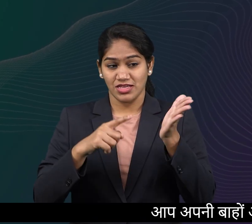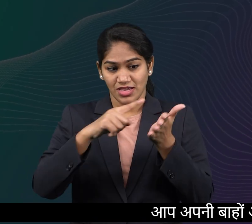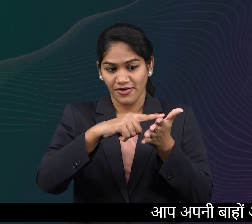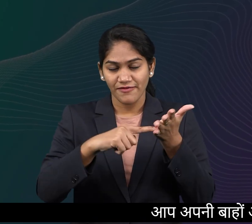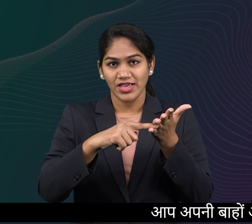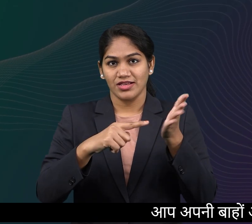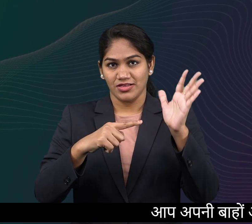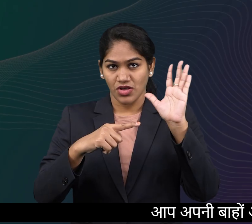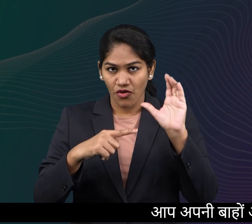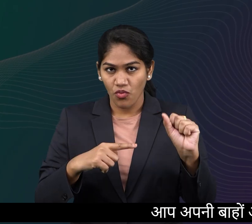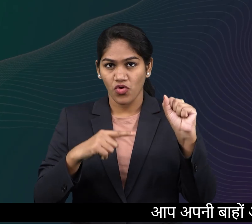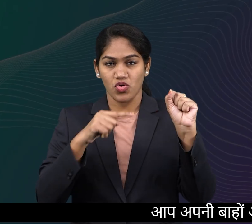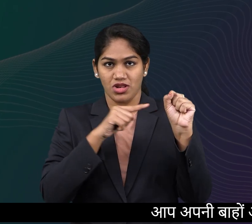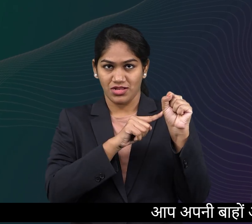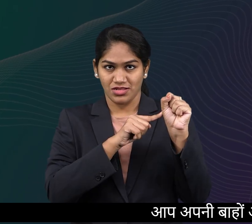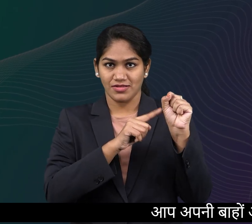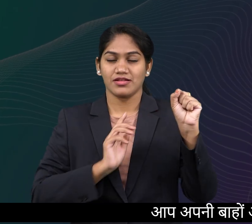हैं।